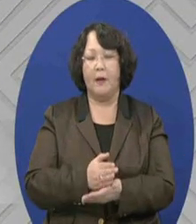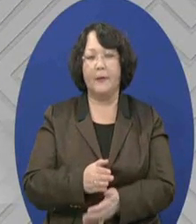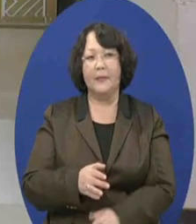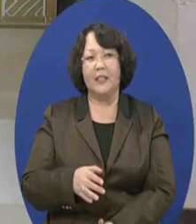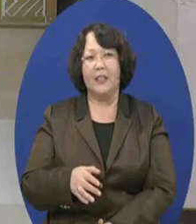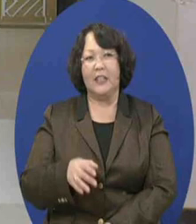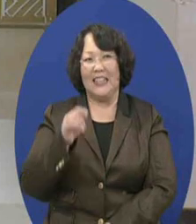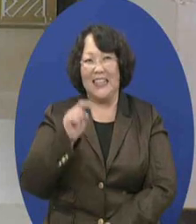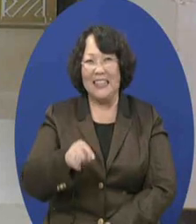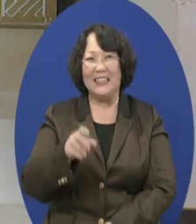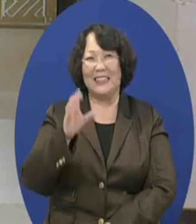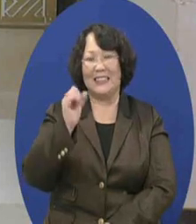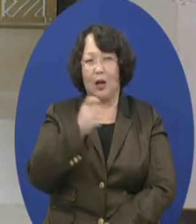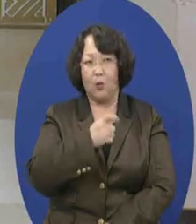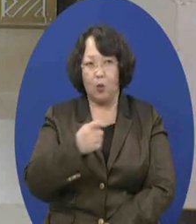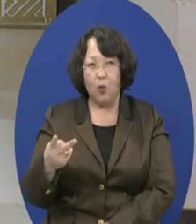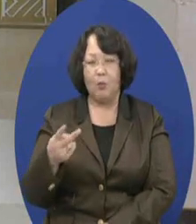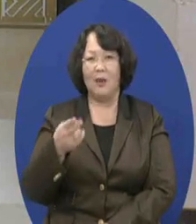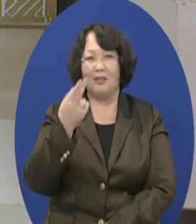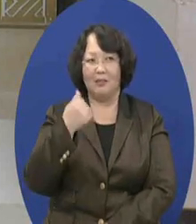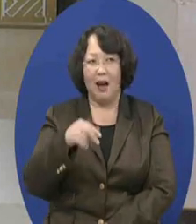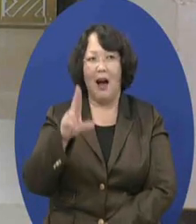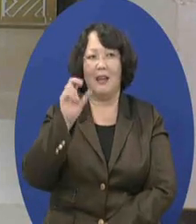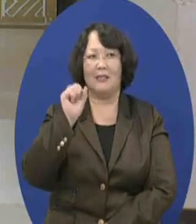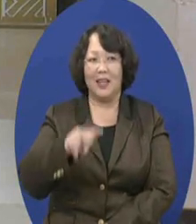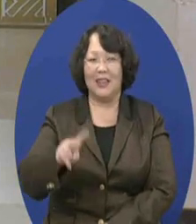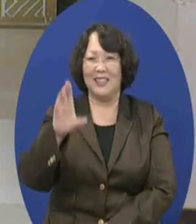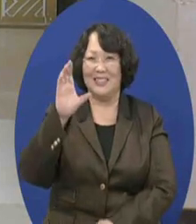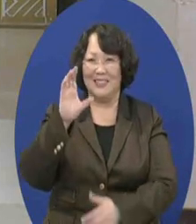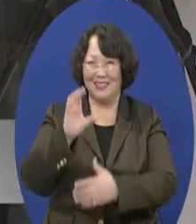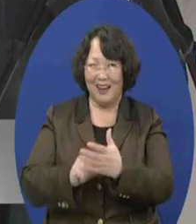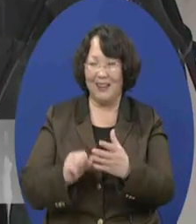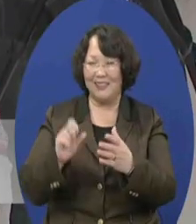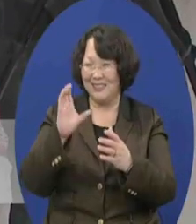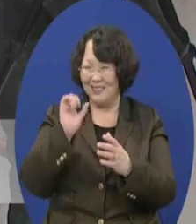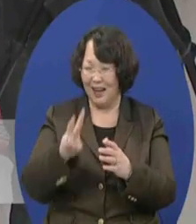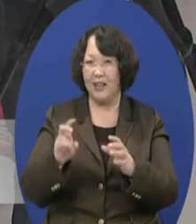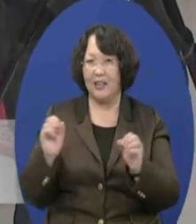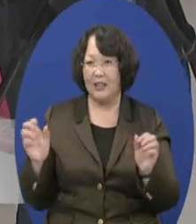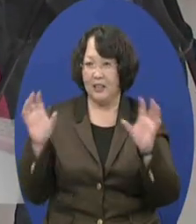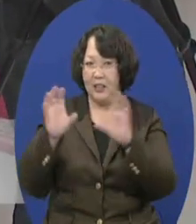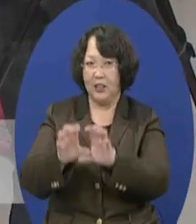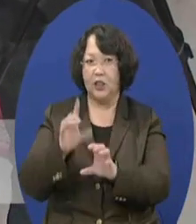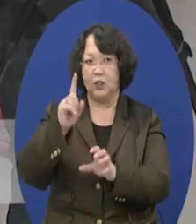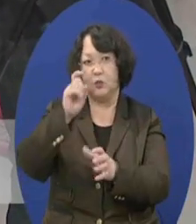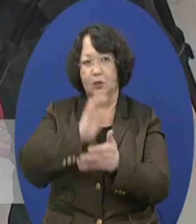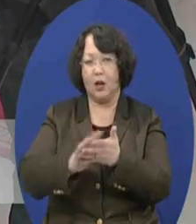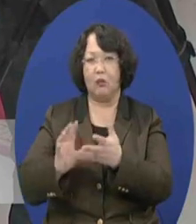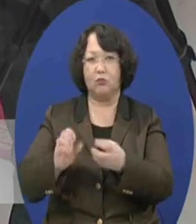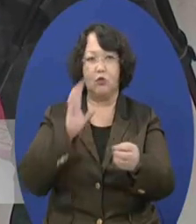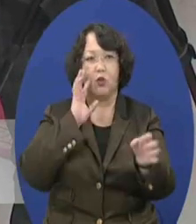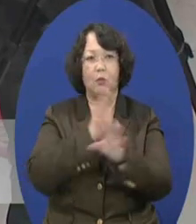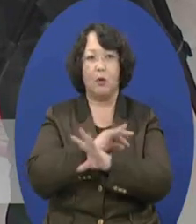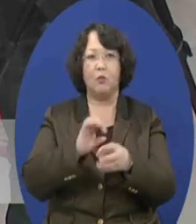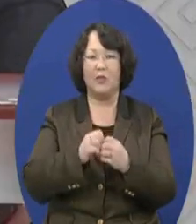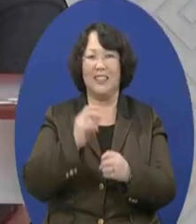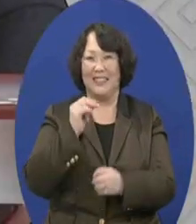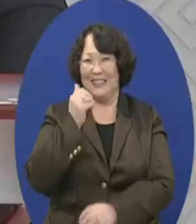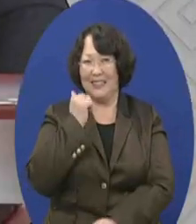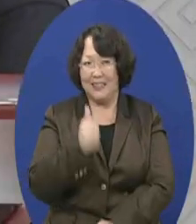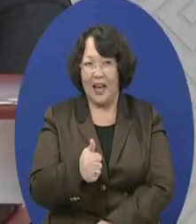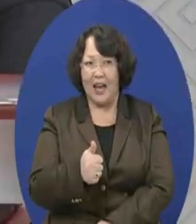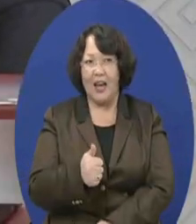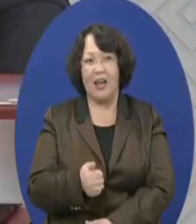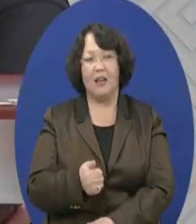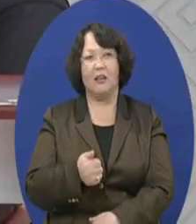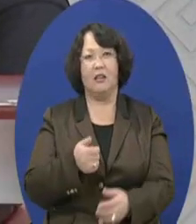салбарын төсвийн санхүүжилтийг даатгалын санд нь нэгтгэж нэг худалдаа өгчийн тогтолцоонд шилжүүлсэн. Өөрөөр хэлбэл чанартай